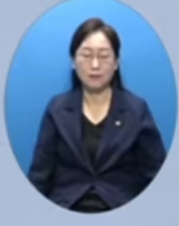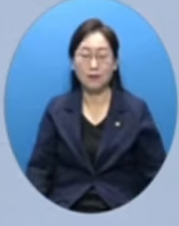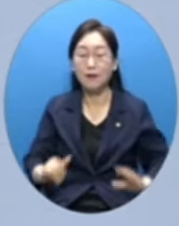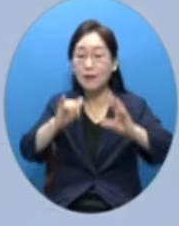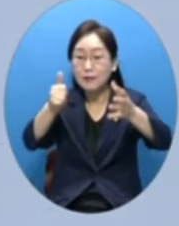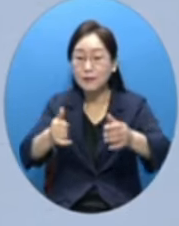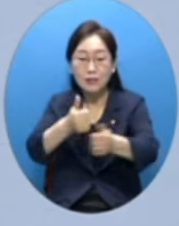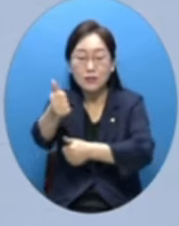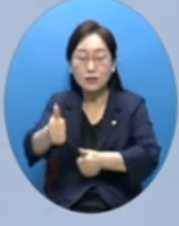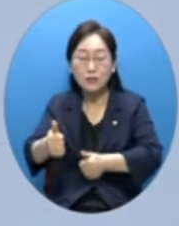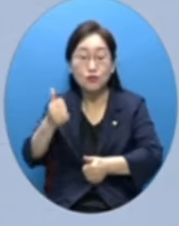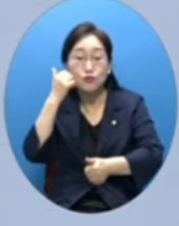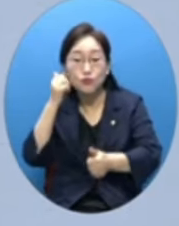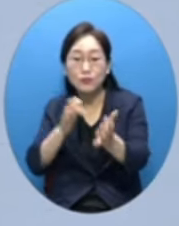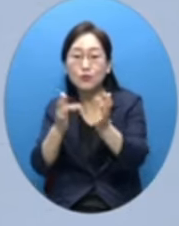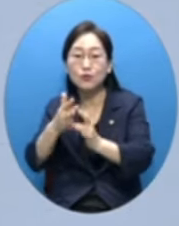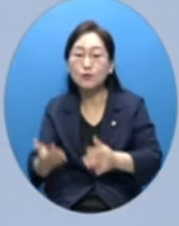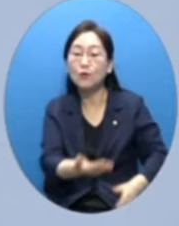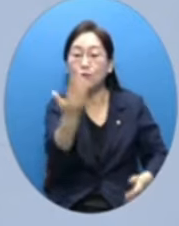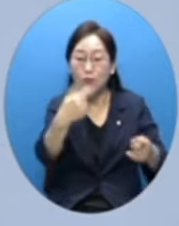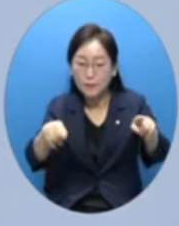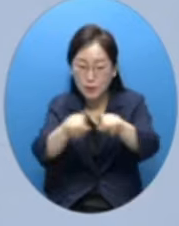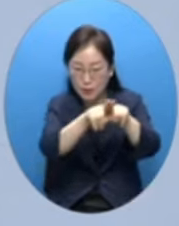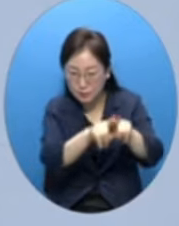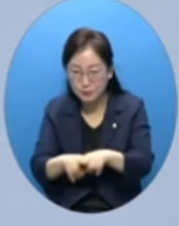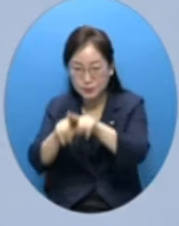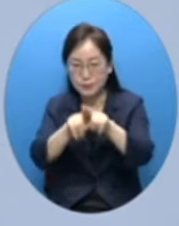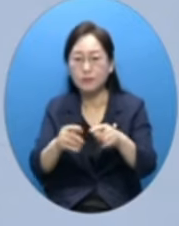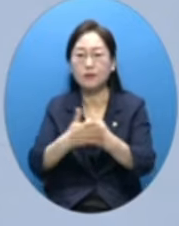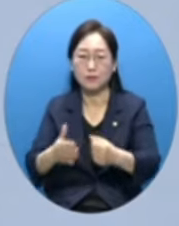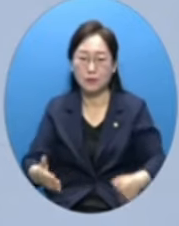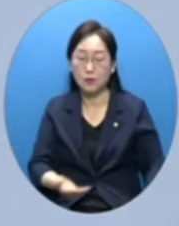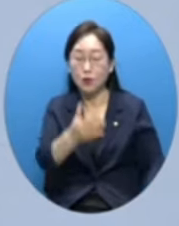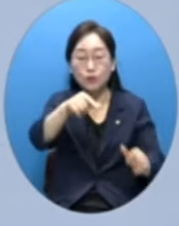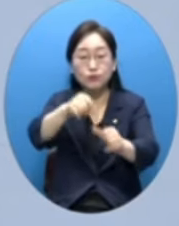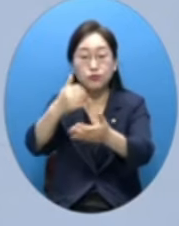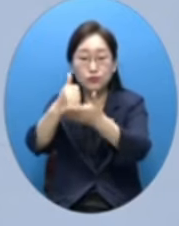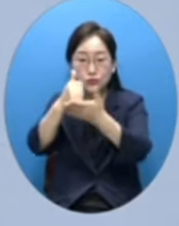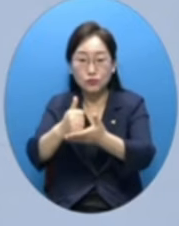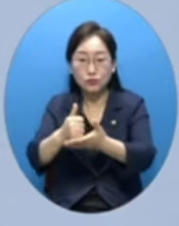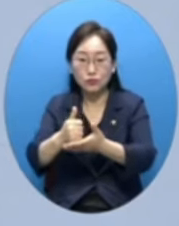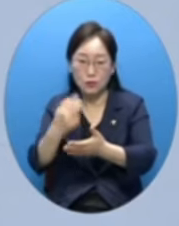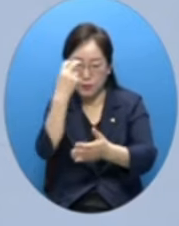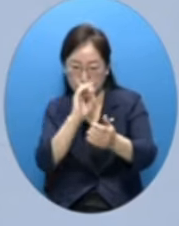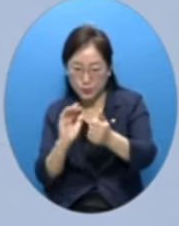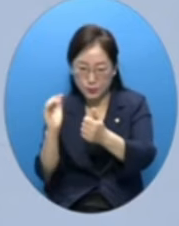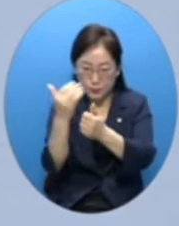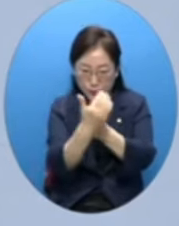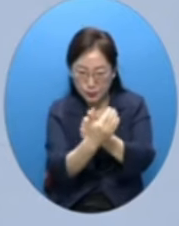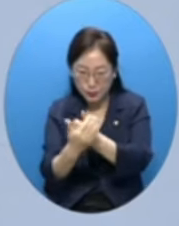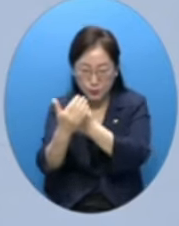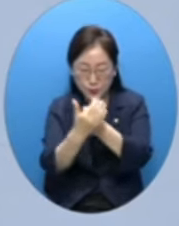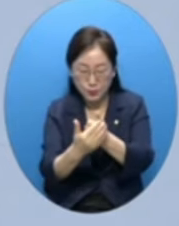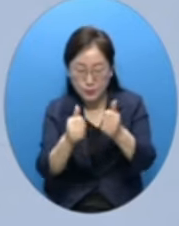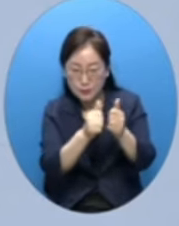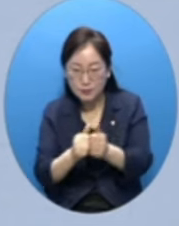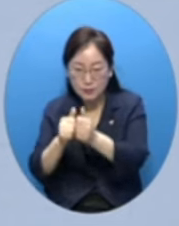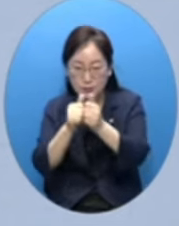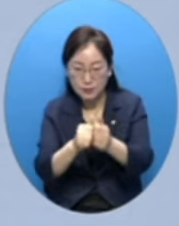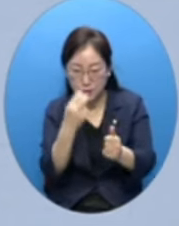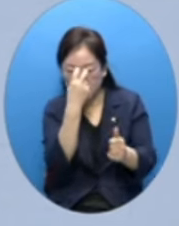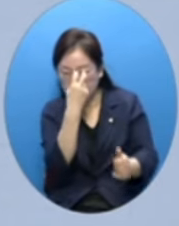세상을 이기신 예수님이 지금 여러분과 함께하고 계신 것입니다 여러분의 구세주가 되셔서 여러분을 돌보시고 함께하시고 지키시고